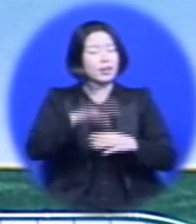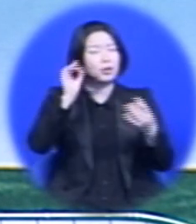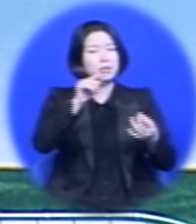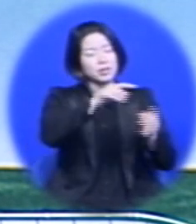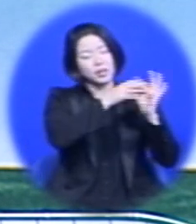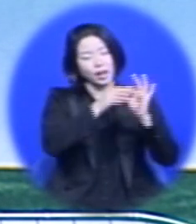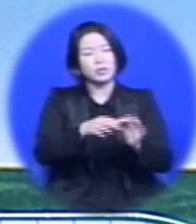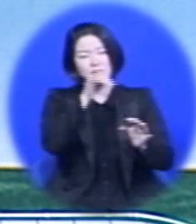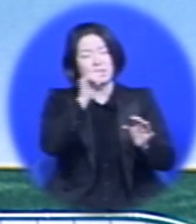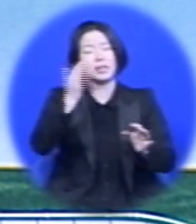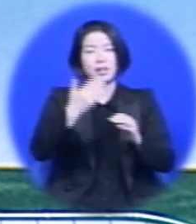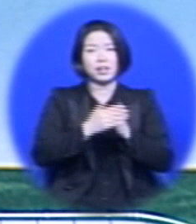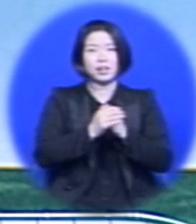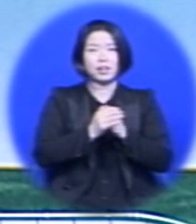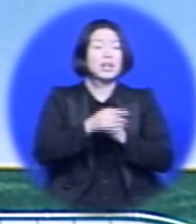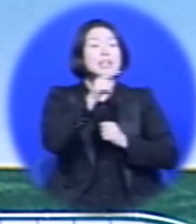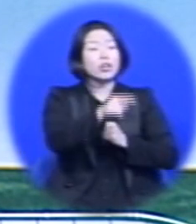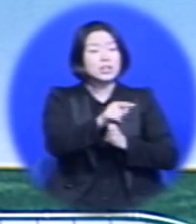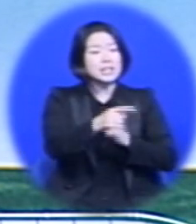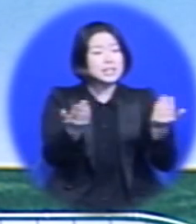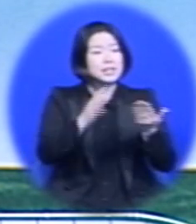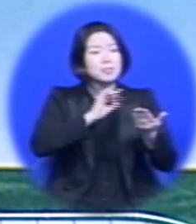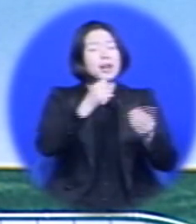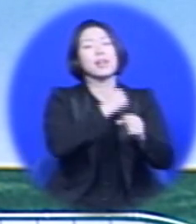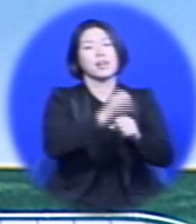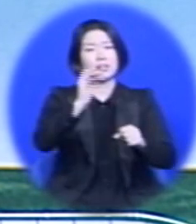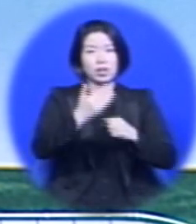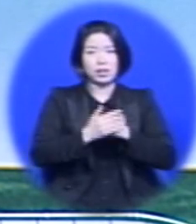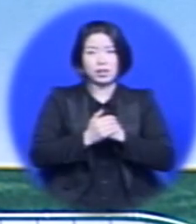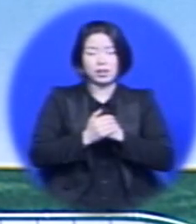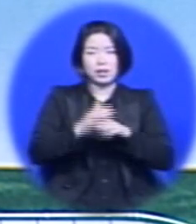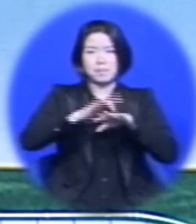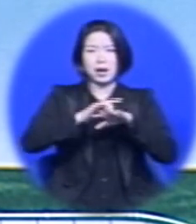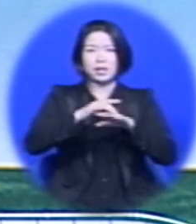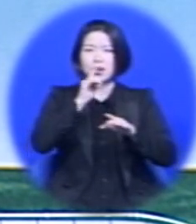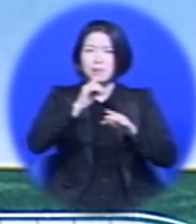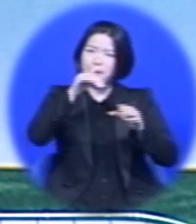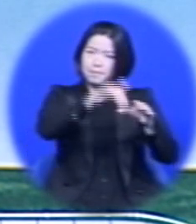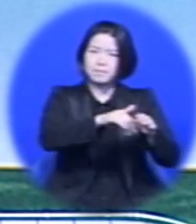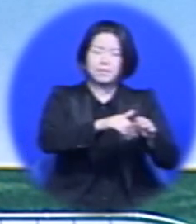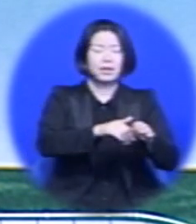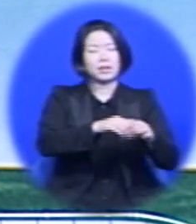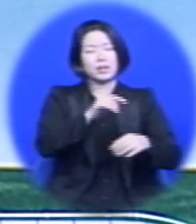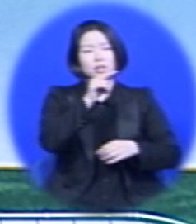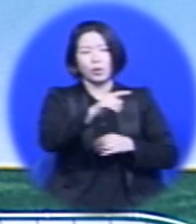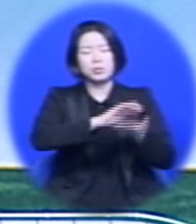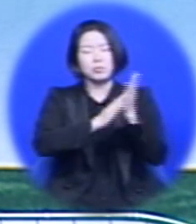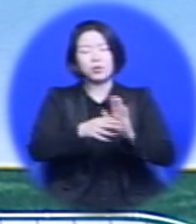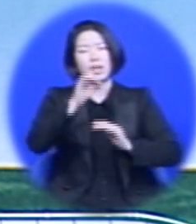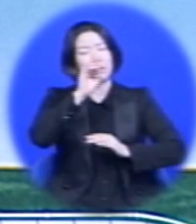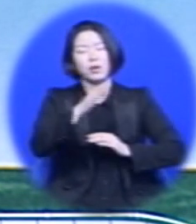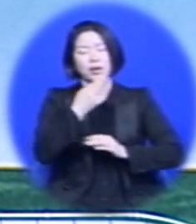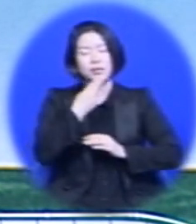여기 있어야 돼 너는 이일만 하는 거야 너는 변화 가능성이 없어